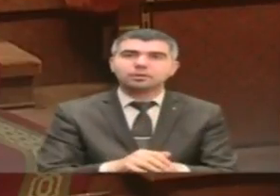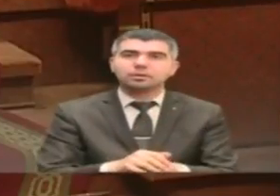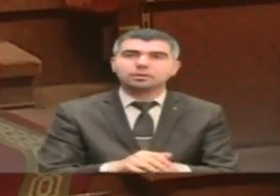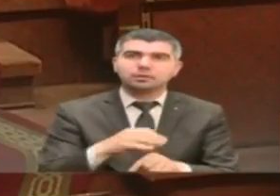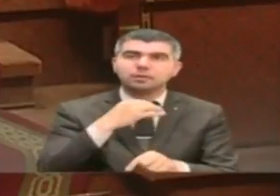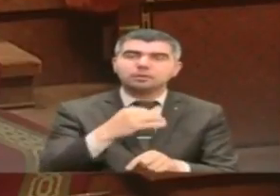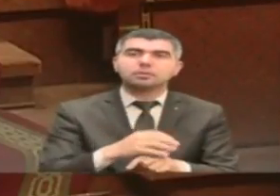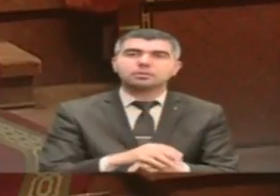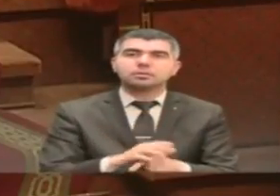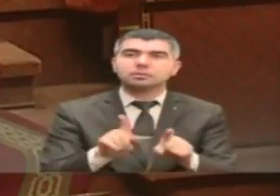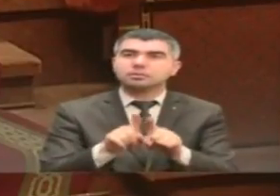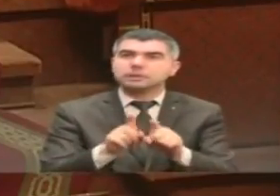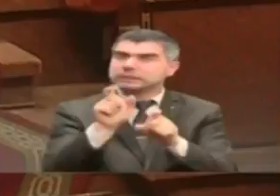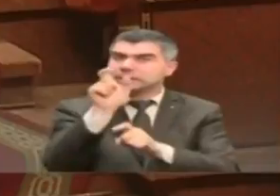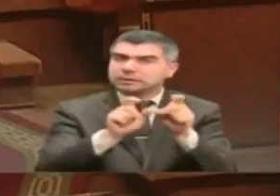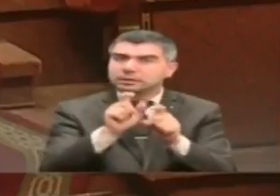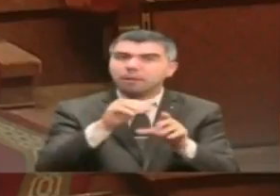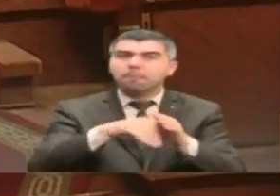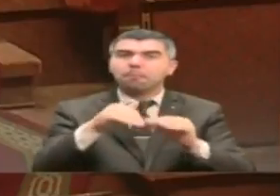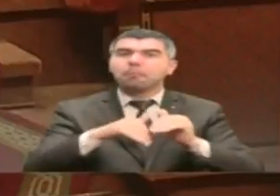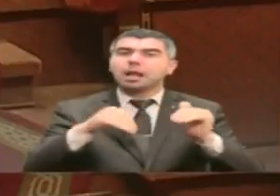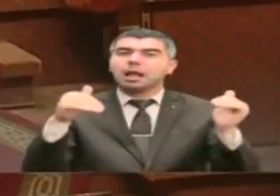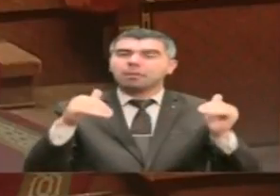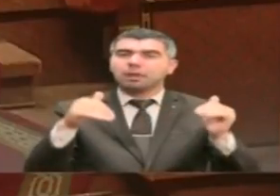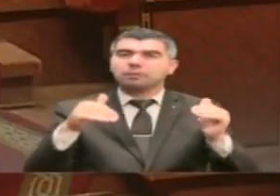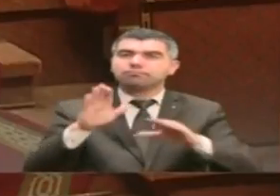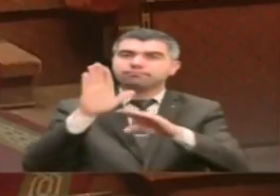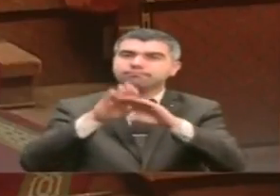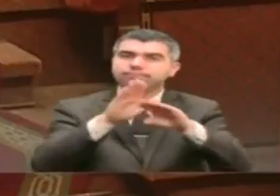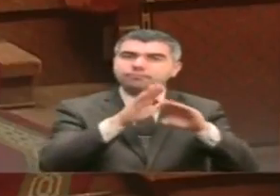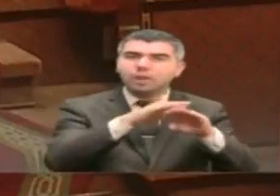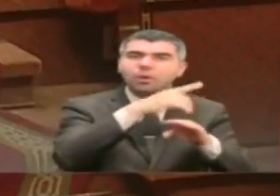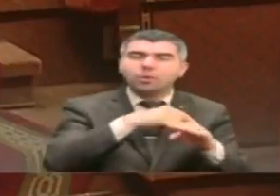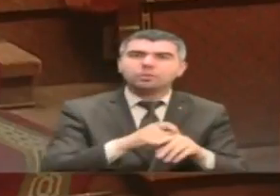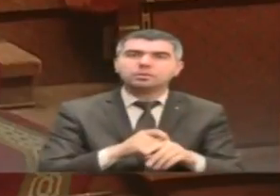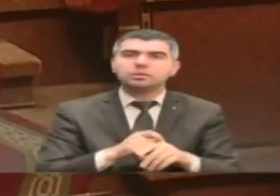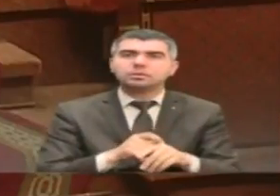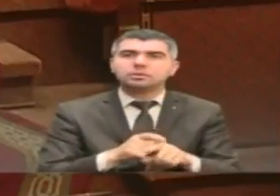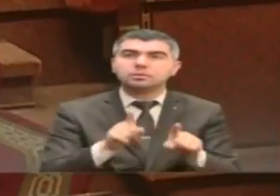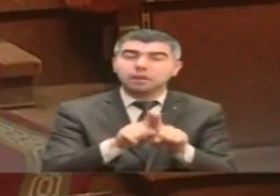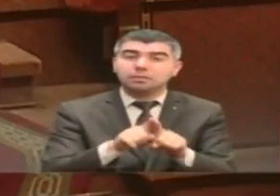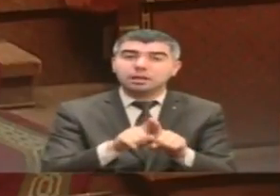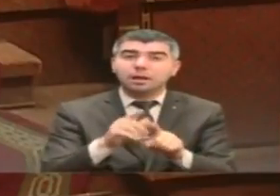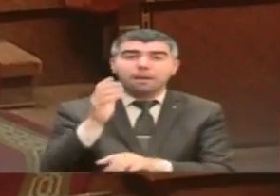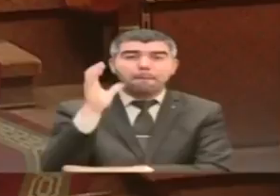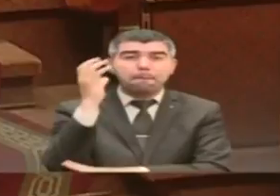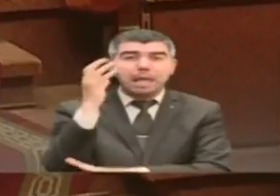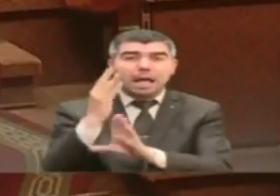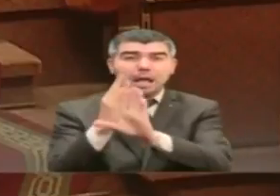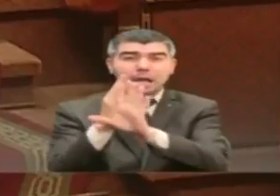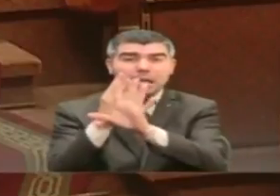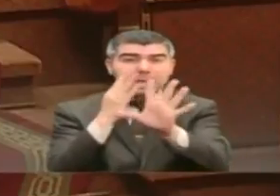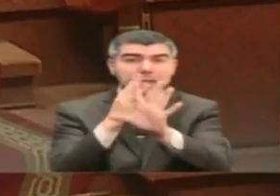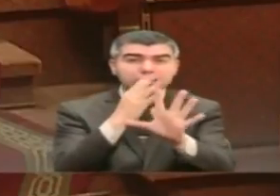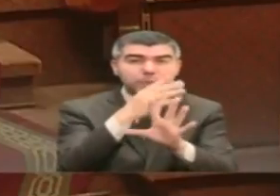ادعو الساده النواب الساده المنتخبين انه هذه المواضيع ديال دراسه البيئه ني